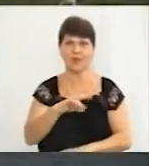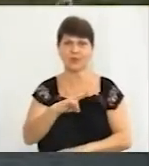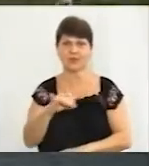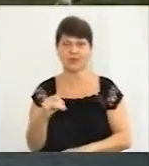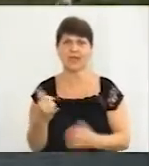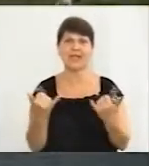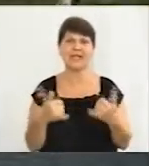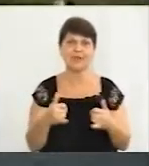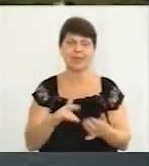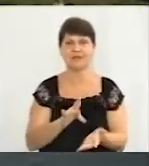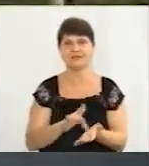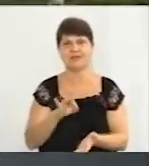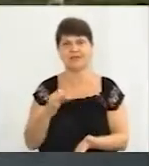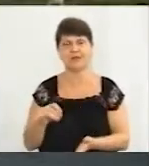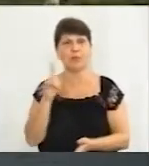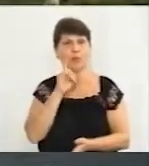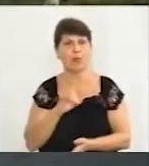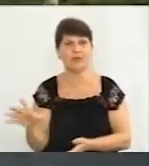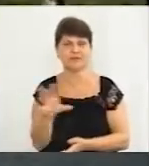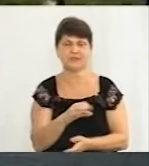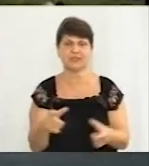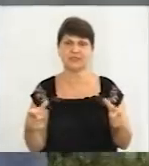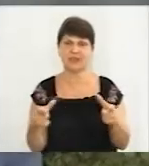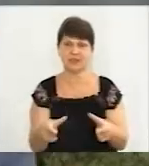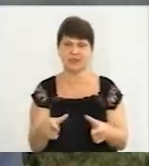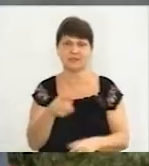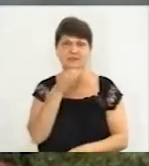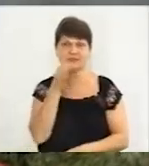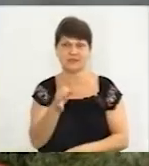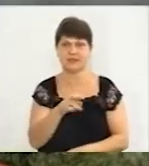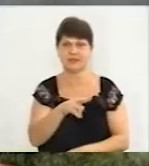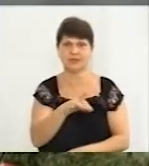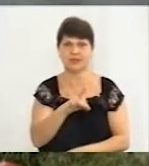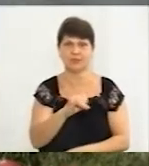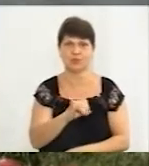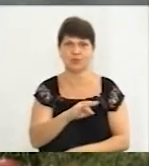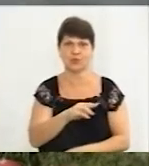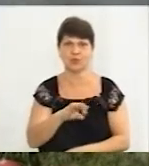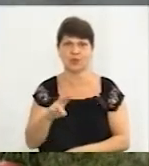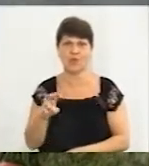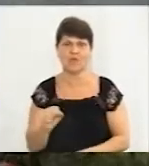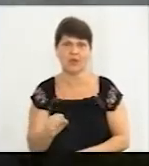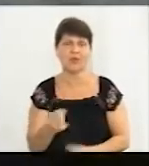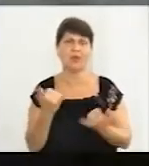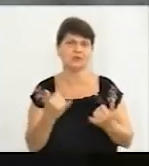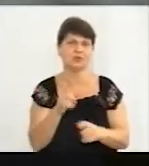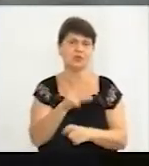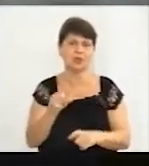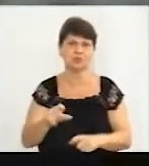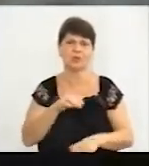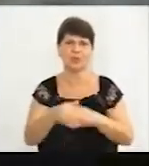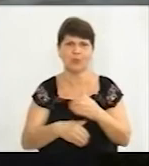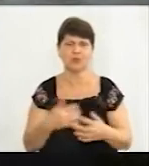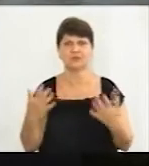Центральний, але поки всі вони закриті, каже Людмила Крутікова. Сьогодні люди відпочивають, купаються, але цього робити не